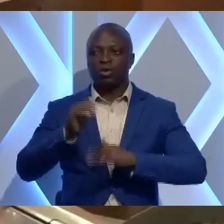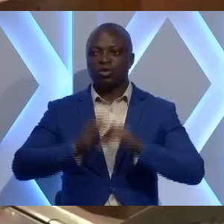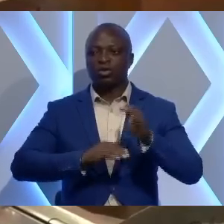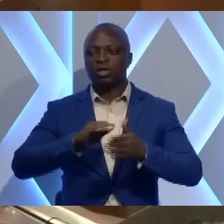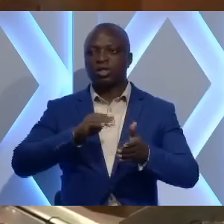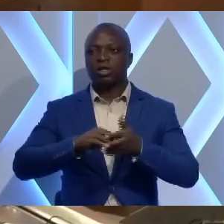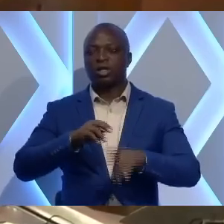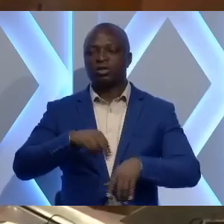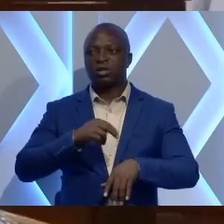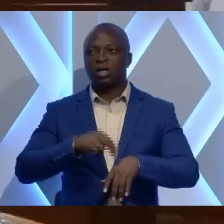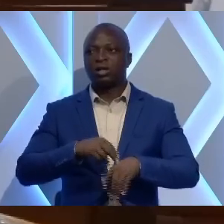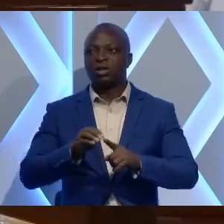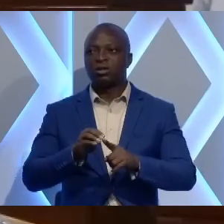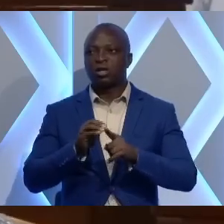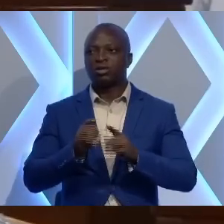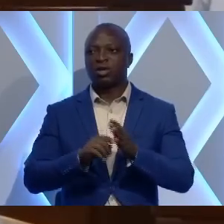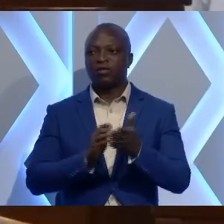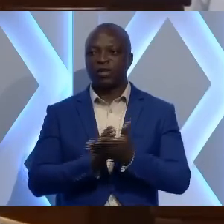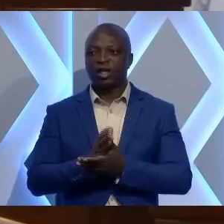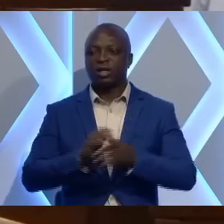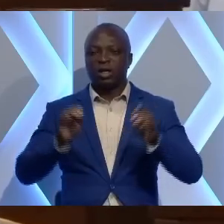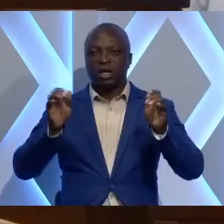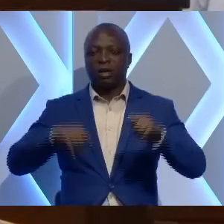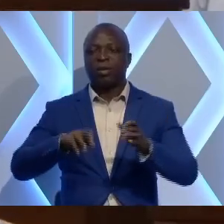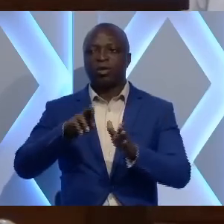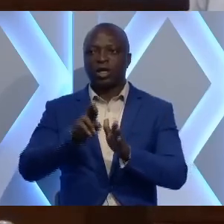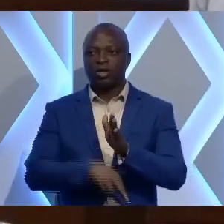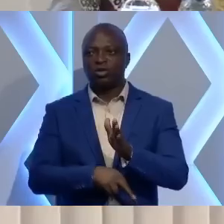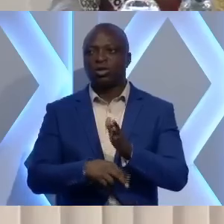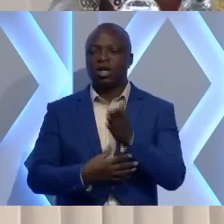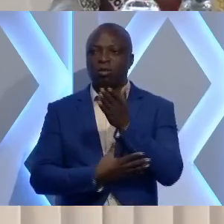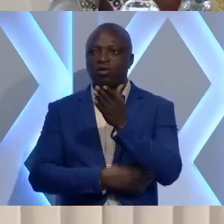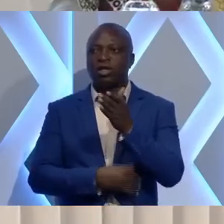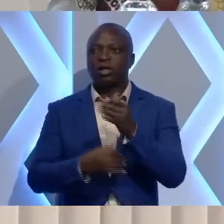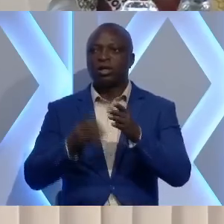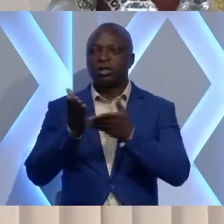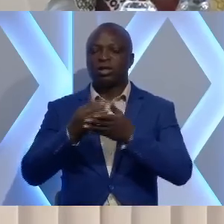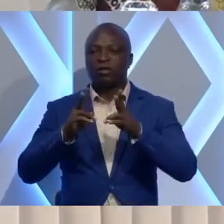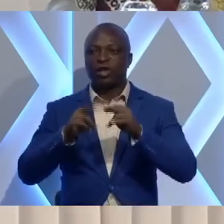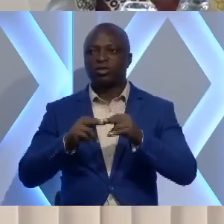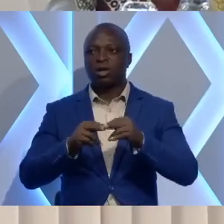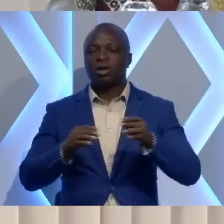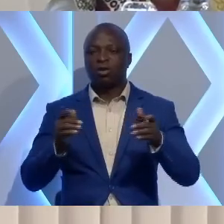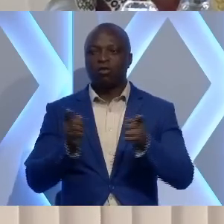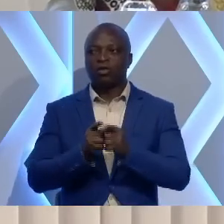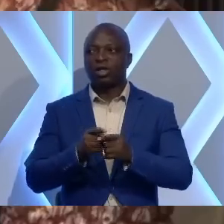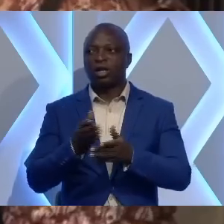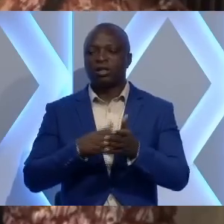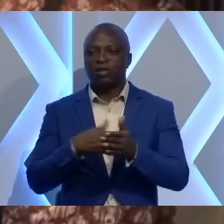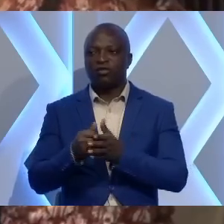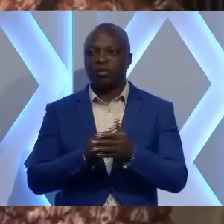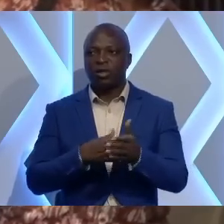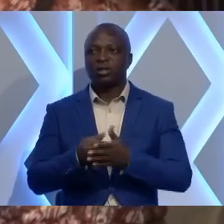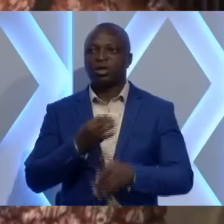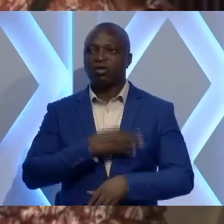centre national de spécialisation efficace et capable de réduire la pauvreté des paysans confrontés à la faiblesse des revenus